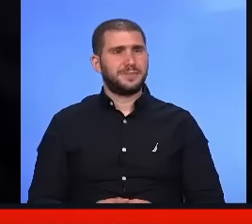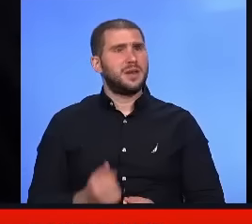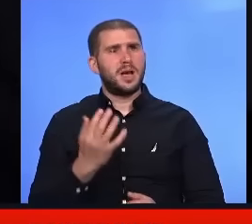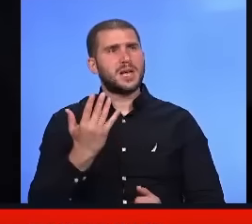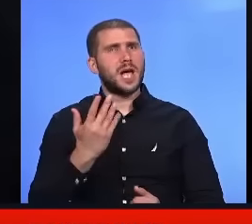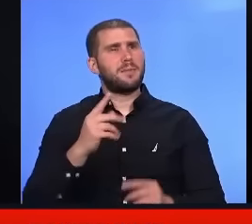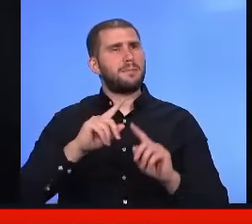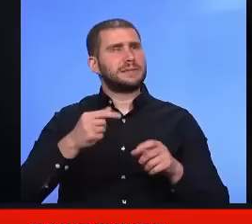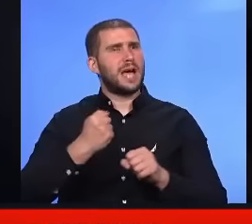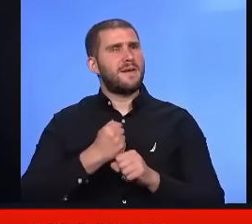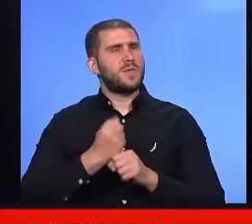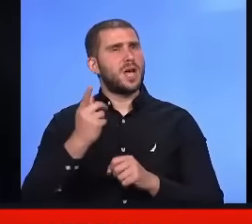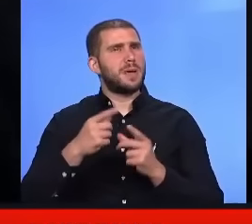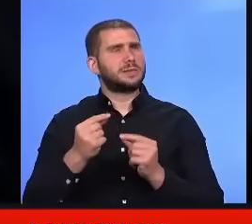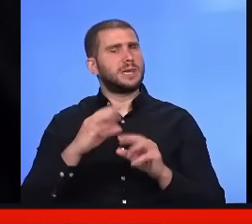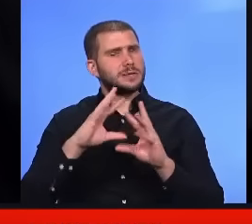מסך העבודה שלך היה בעזה?